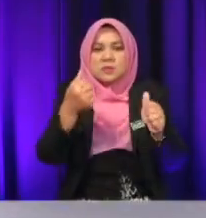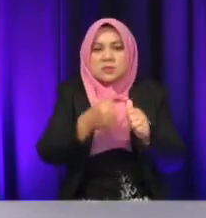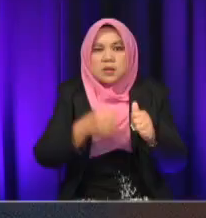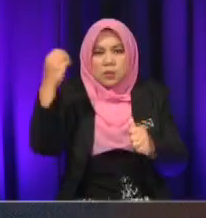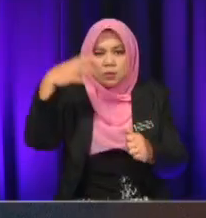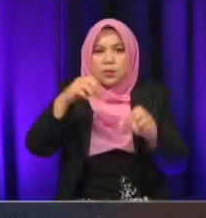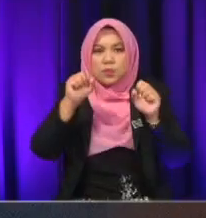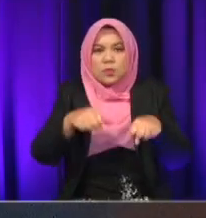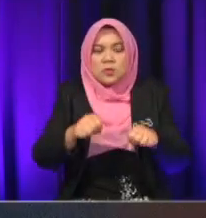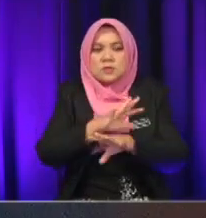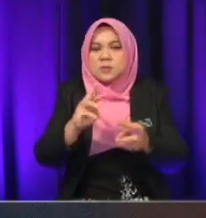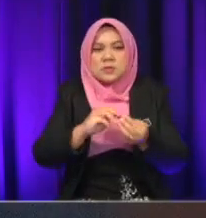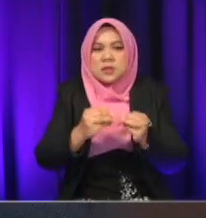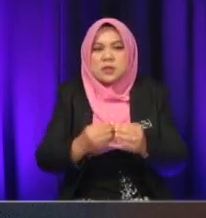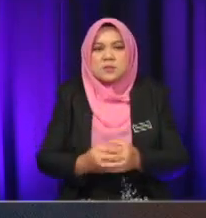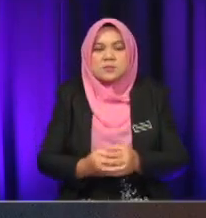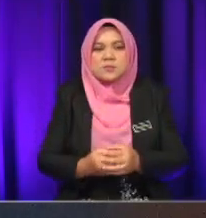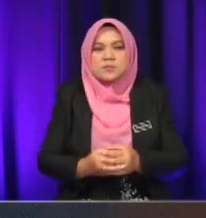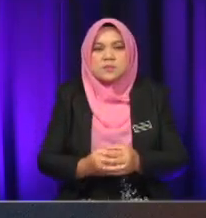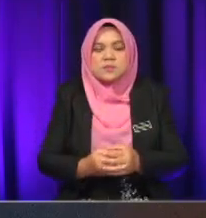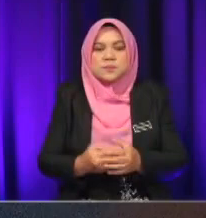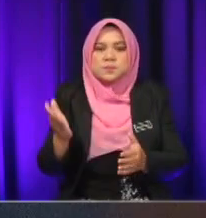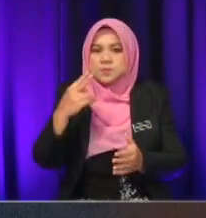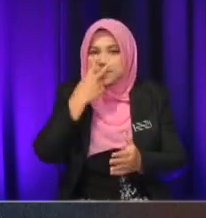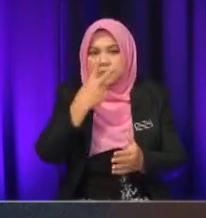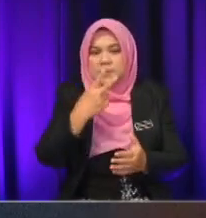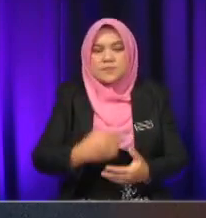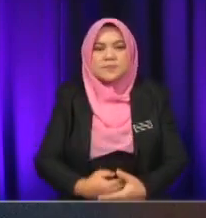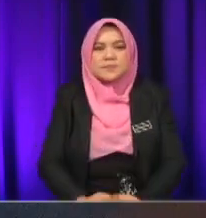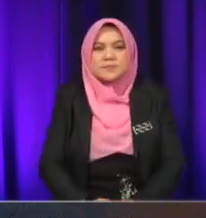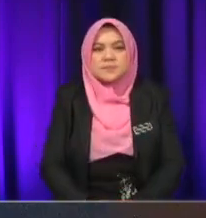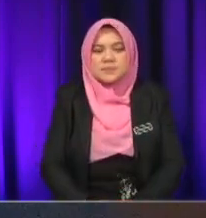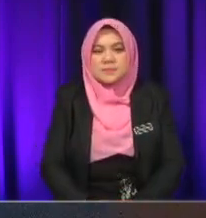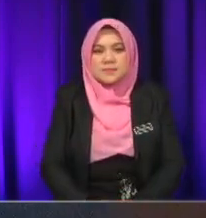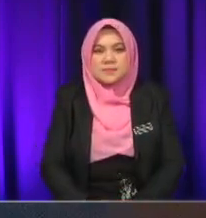boleh? Boleh. Tak ada masalah tu cikgu. Jom kita tengok. Okey, jom. Hmm. Oh, ini ya?